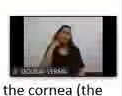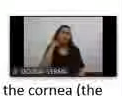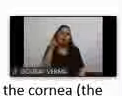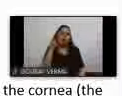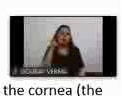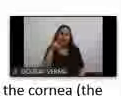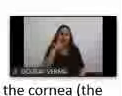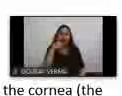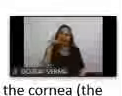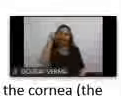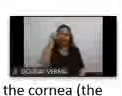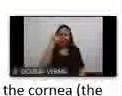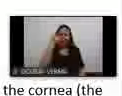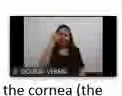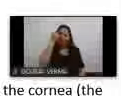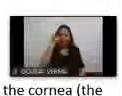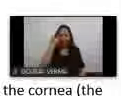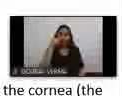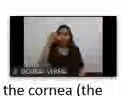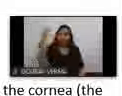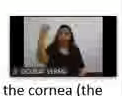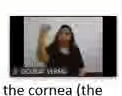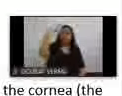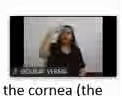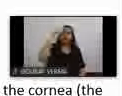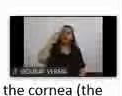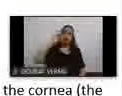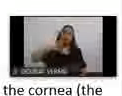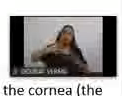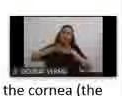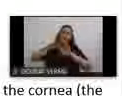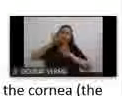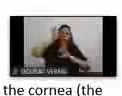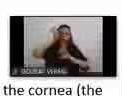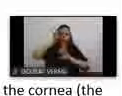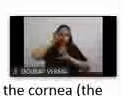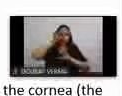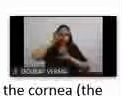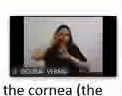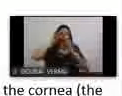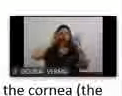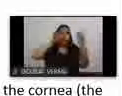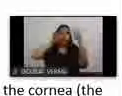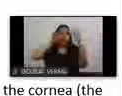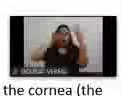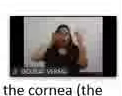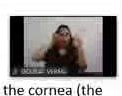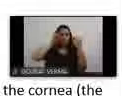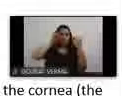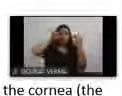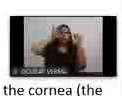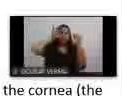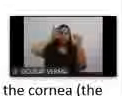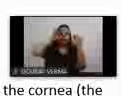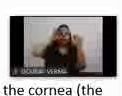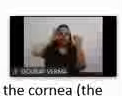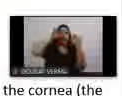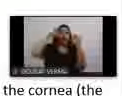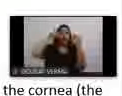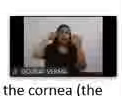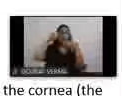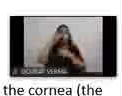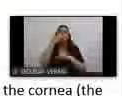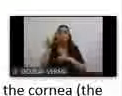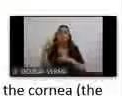ज्यादा लाइट आए तो श्रिंक होता है और कम लाइट आते तो वो कॉन्ट्रैक्ट होता है. ये लाइट लेंस से, ये